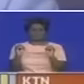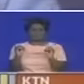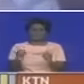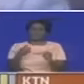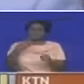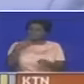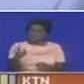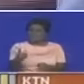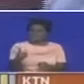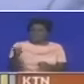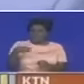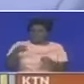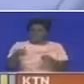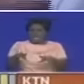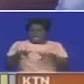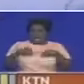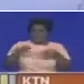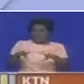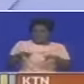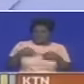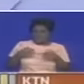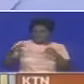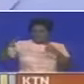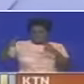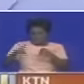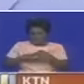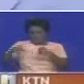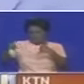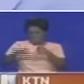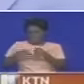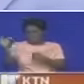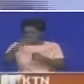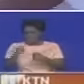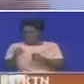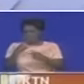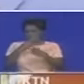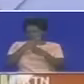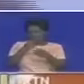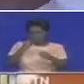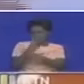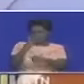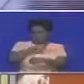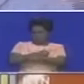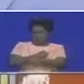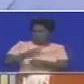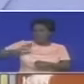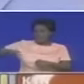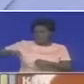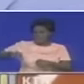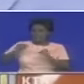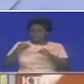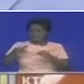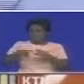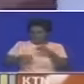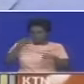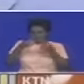say we are admitting these 76% to secondary schools, the remainings would also be selected right